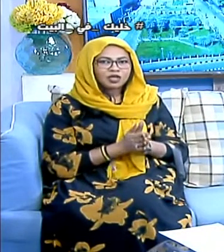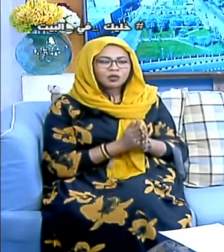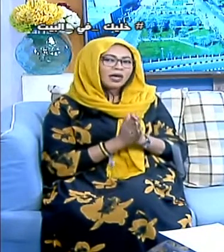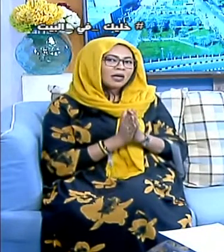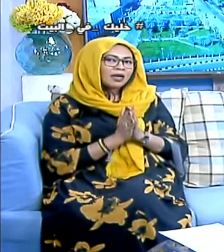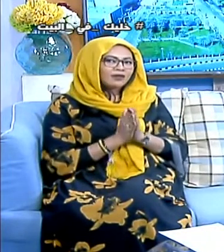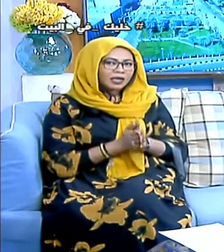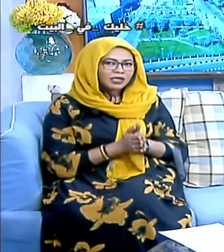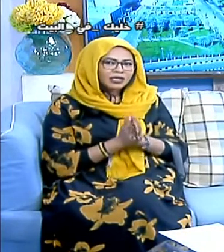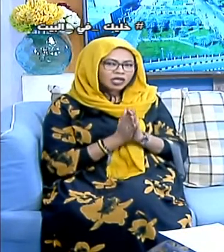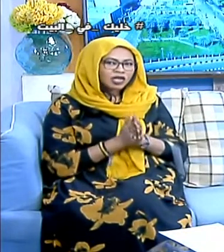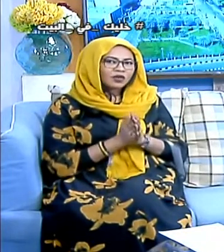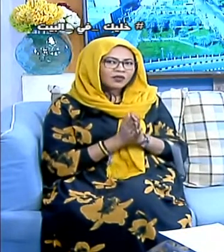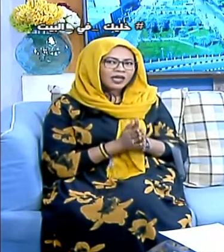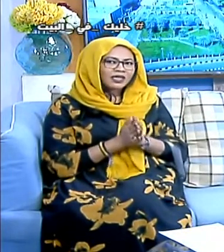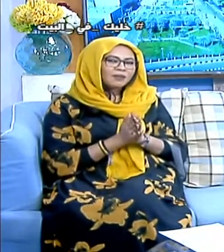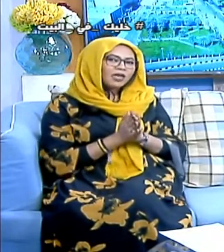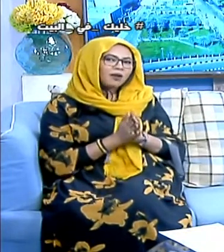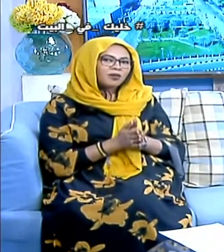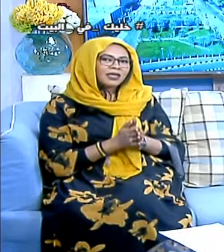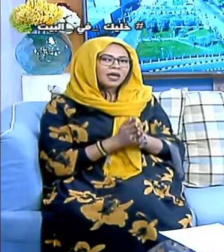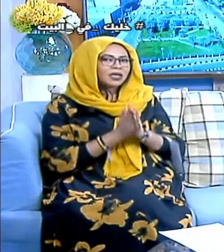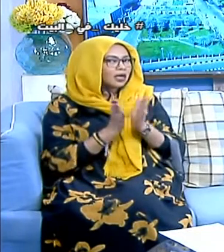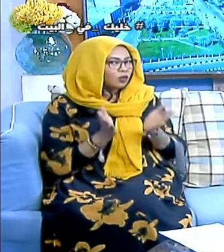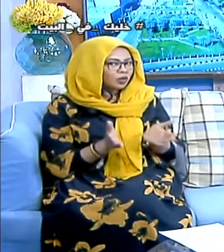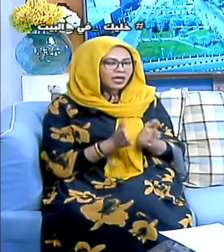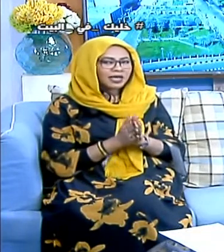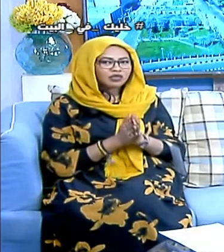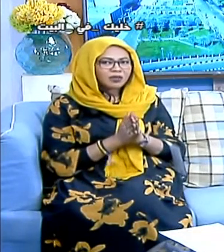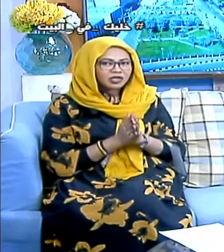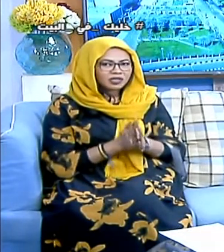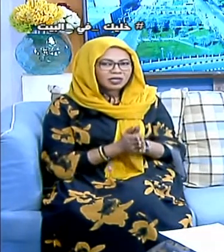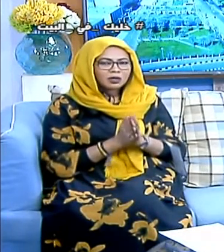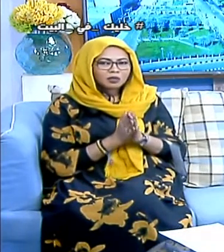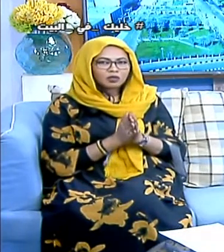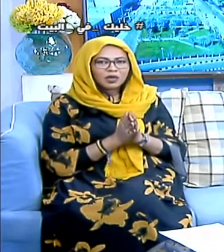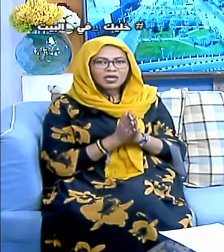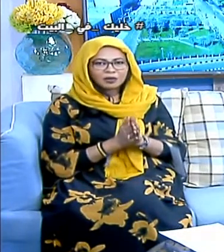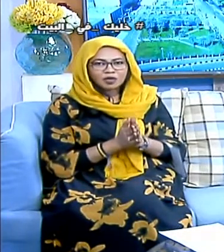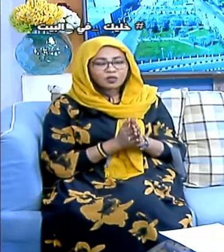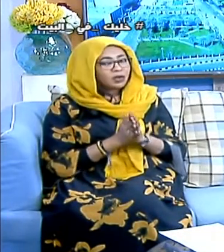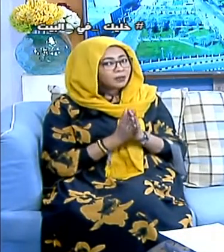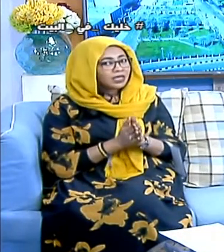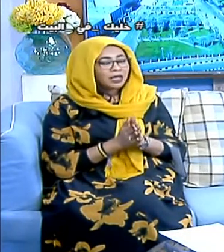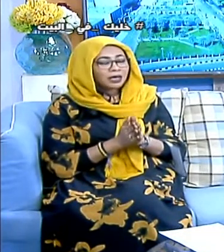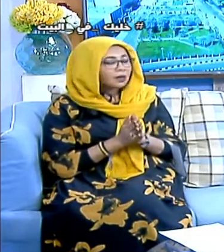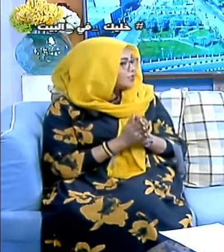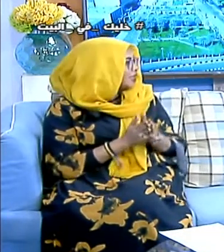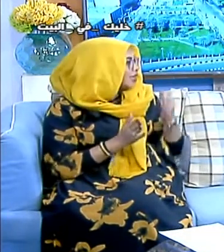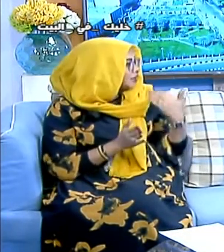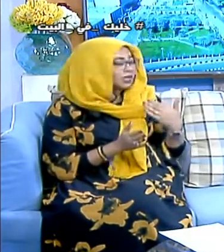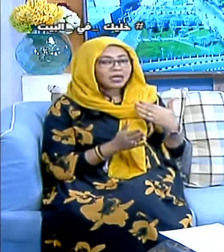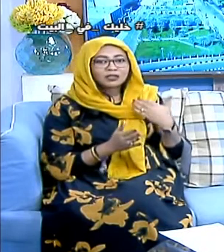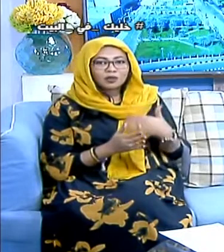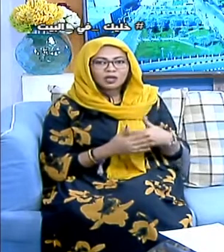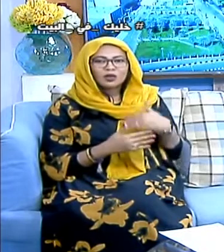والإعلاميين والفنانين اللي شاركوا في هذه المبادرة. هي أغنية كانت جميلة جدا بعنوانها نبنيه من المنزل.